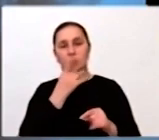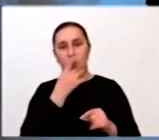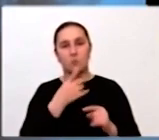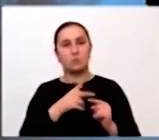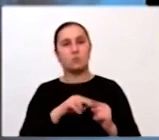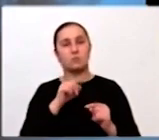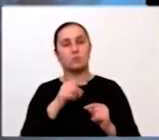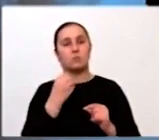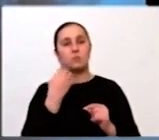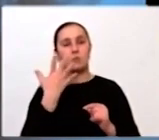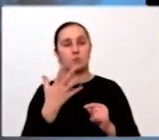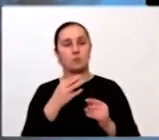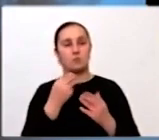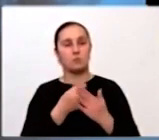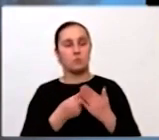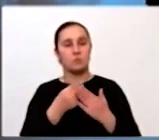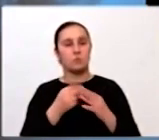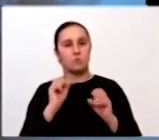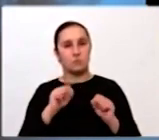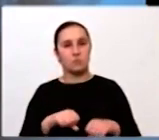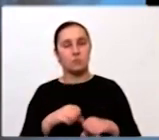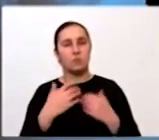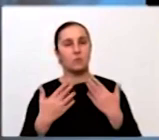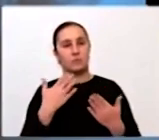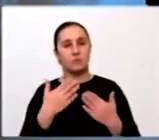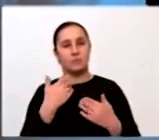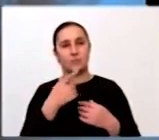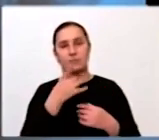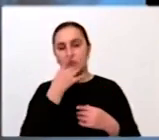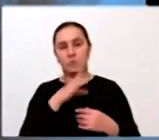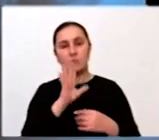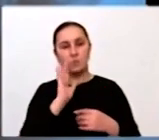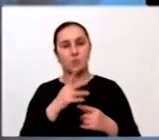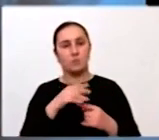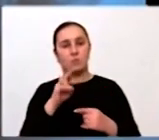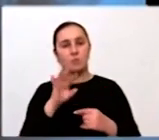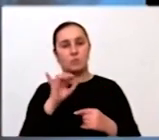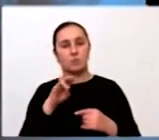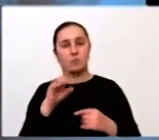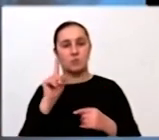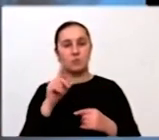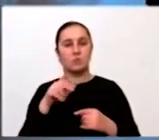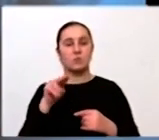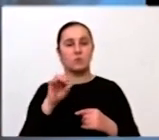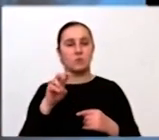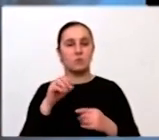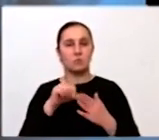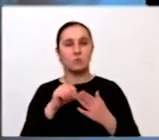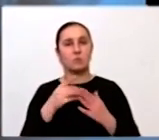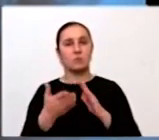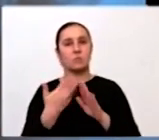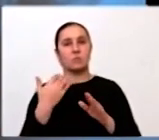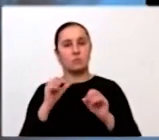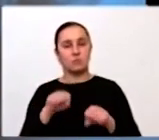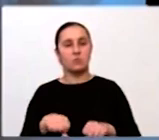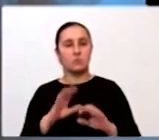yoqqanicha, demak, buni bir necha marotaba chizib ko'rishingiz mumkin. Agar sizga yoqmay qolsa, Ctrl Z yoki Delete tugmalari orqali olib tashlashingiz